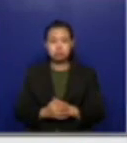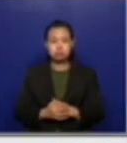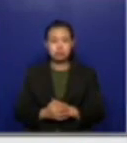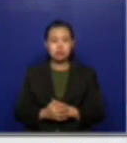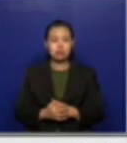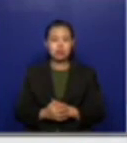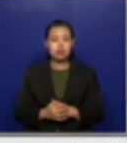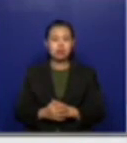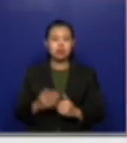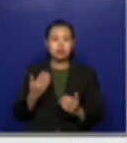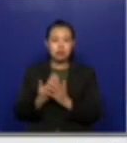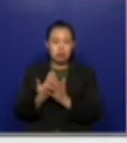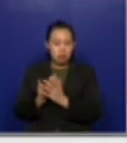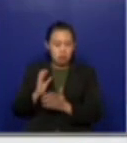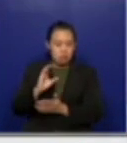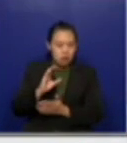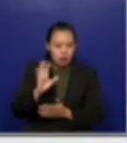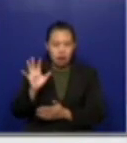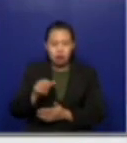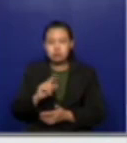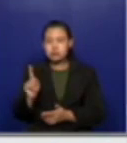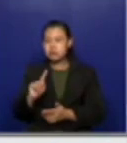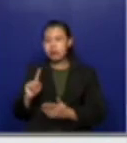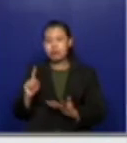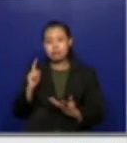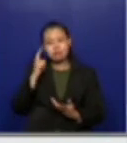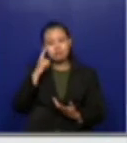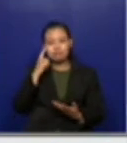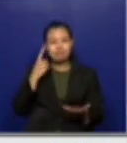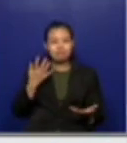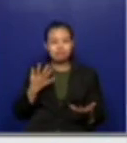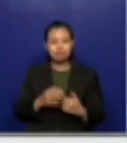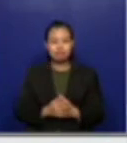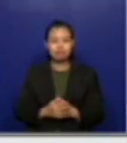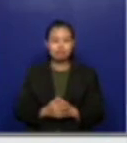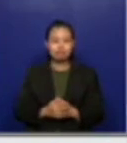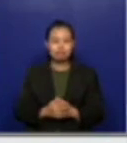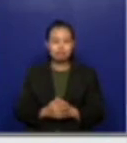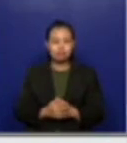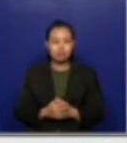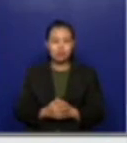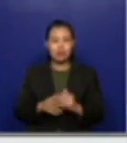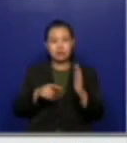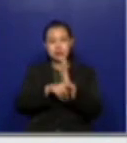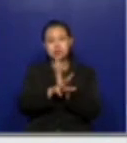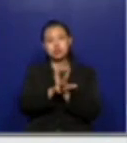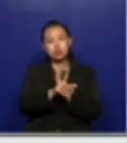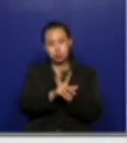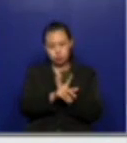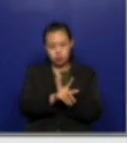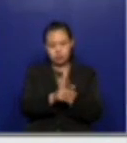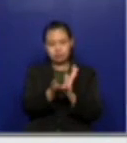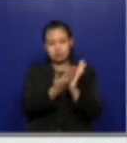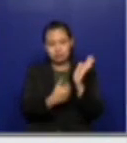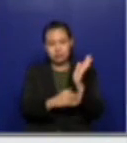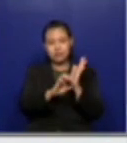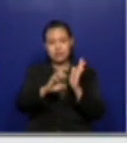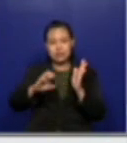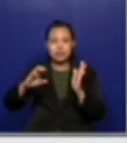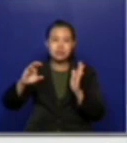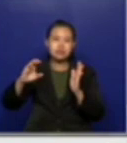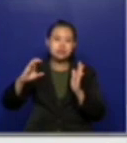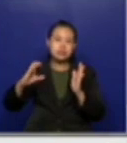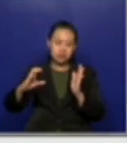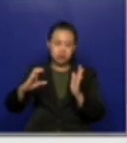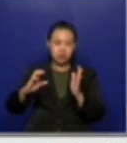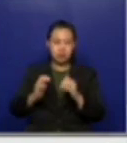ะไปเอานักที่ลงทุนที่ไหนท่านนายกครับผมพูดต่อหน้าท่านนะคนที่ชลบุรีที่เขาอยู่ในเขต EEC ของท่านเนี่ยร้องกับมาที่การ